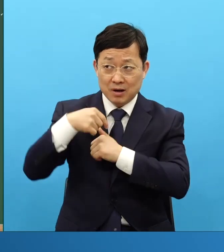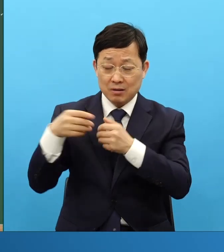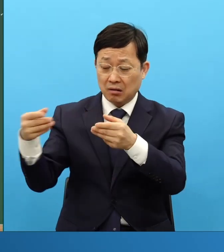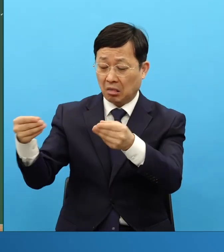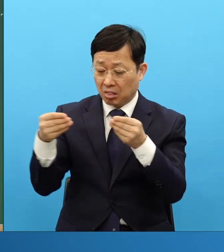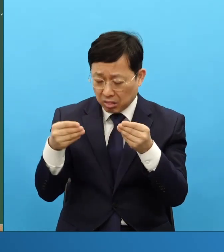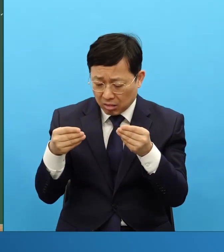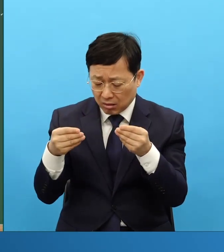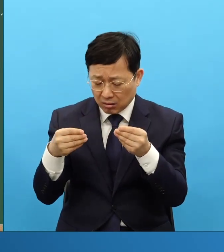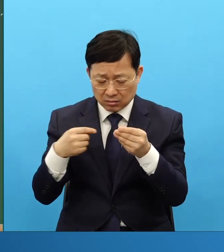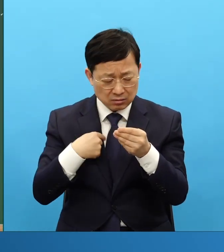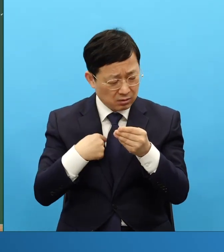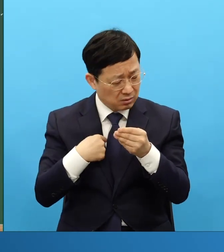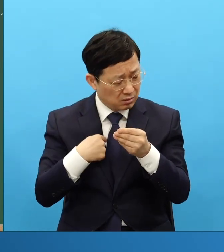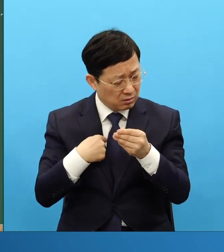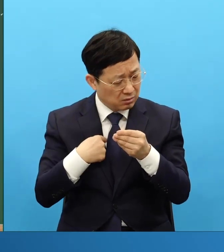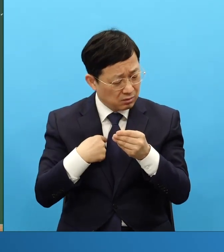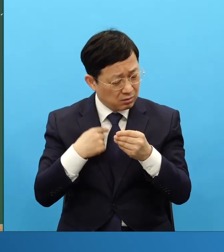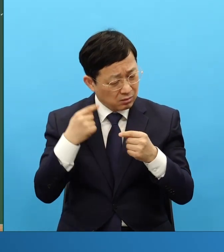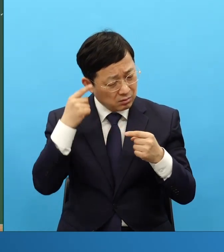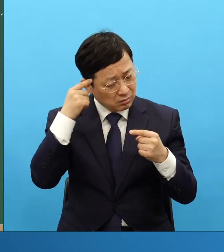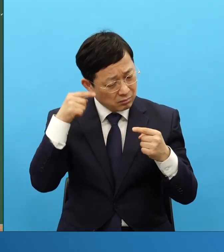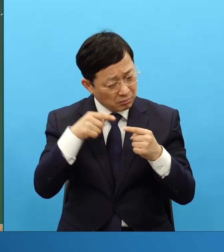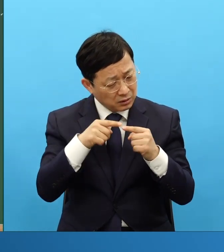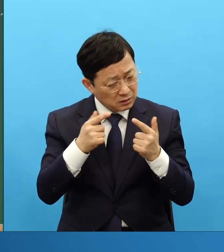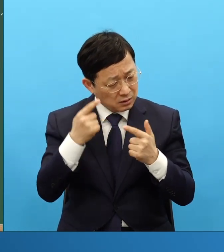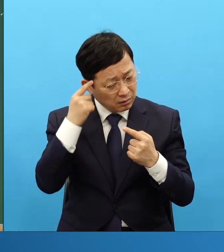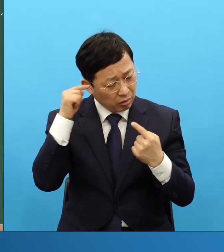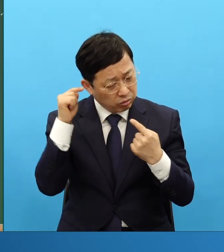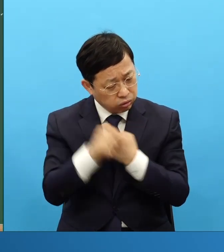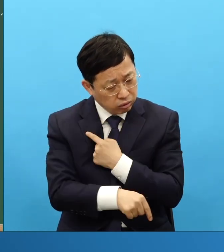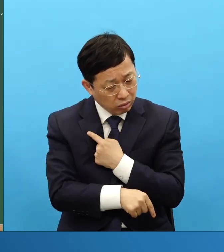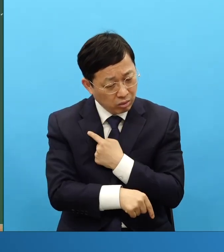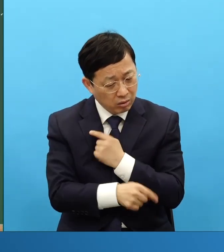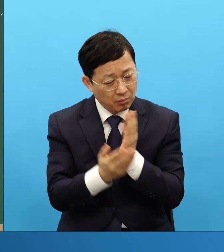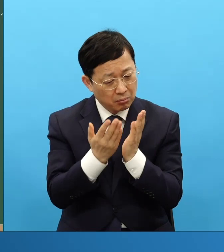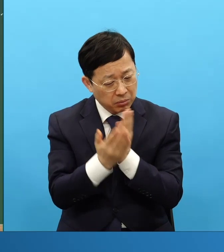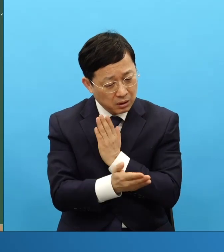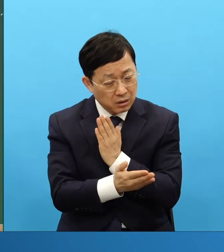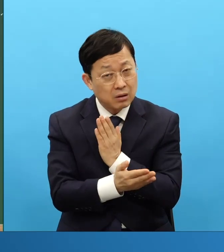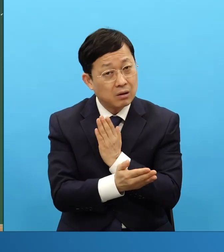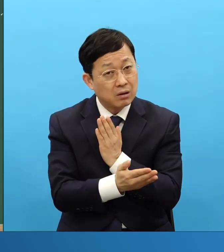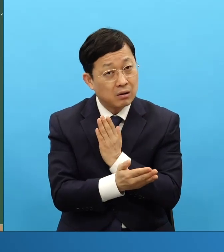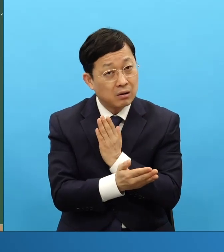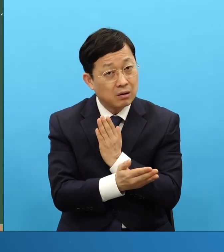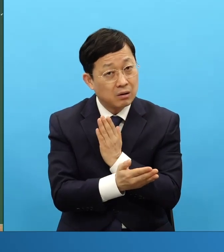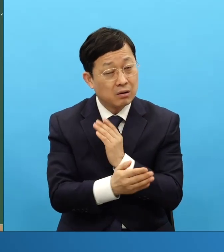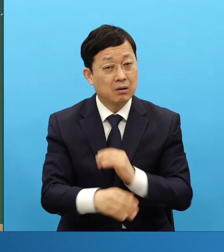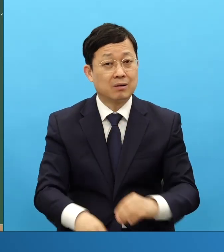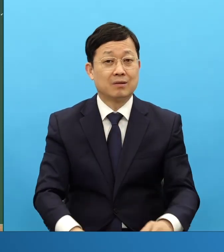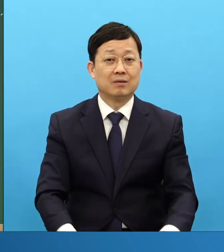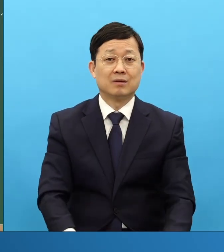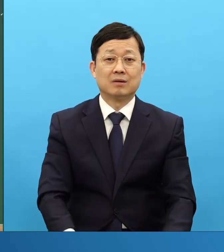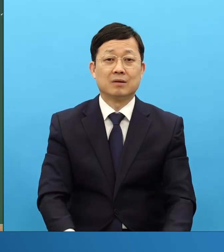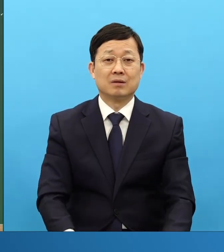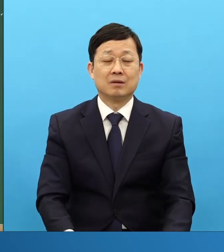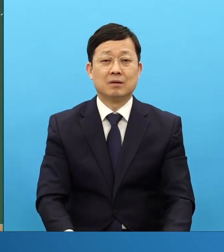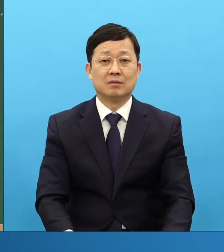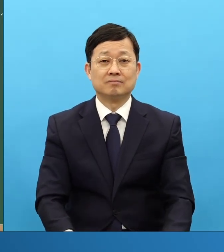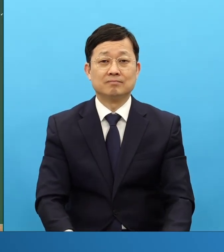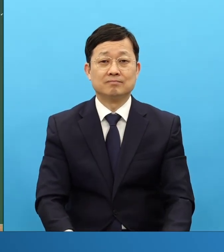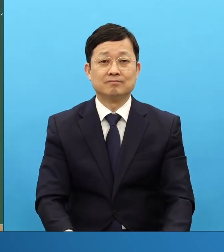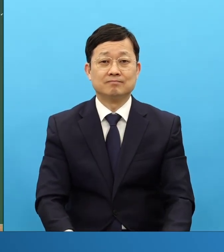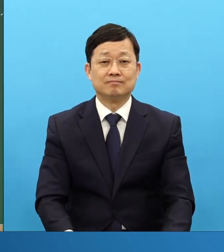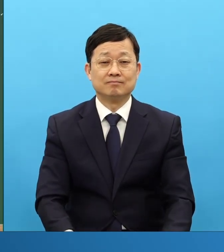about going to all nations, the ends of the earth, and to all peoples. 목사님들은 그 한계가 정해지는 거 아니라도 됩니다.